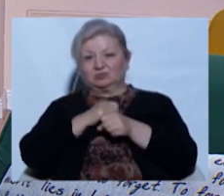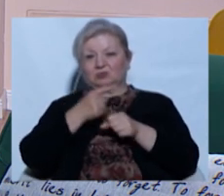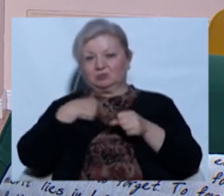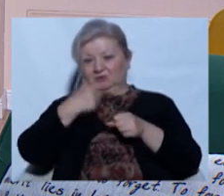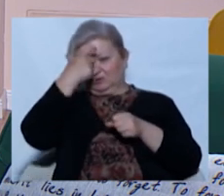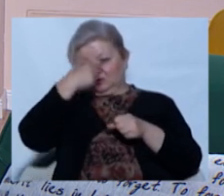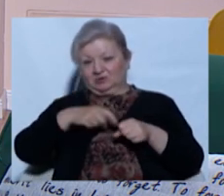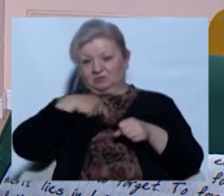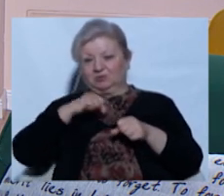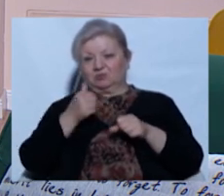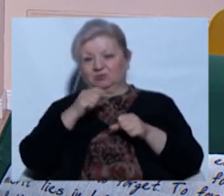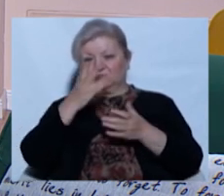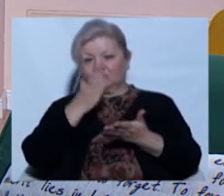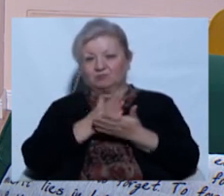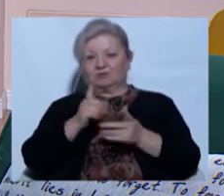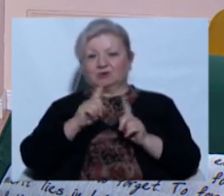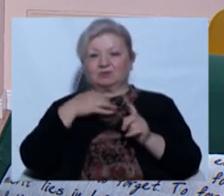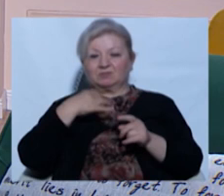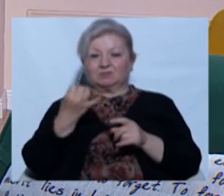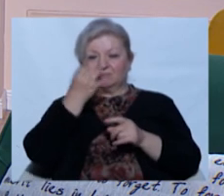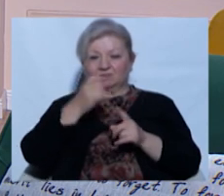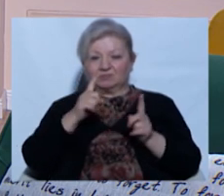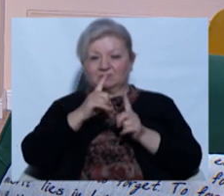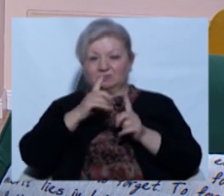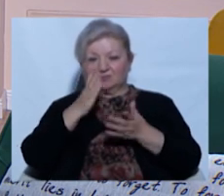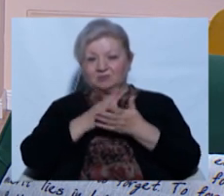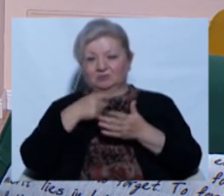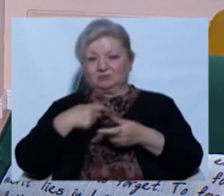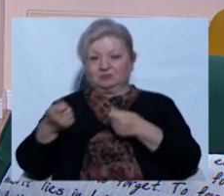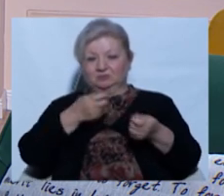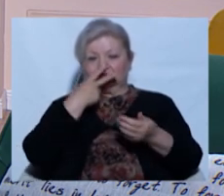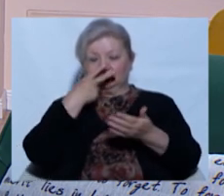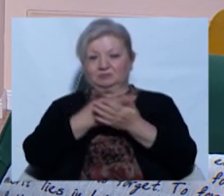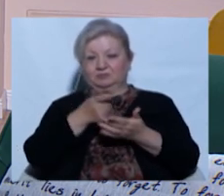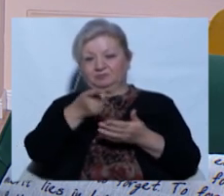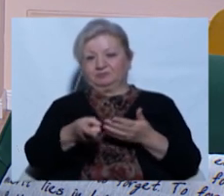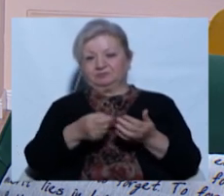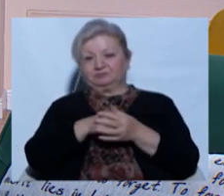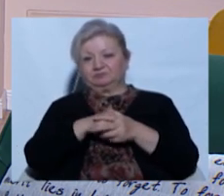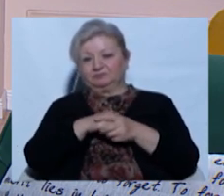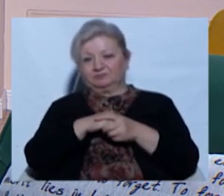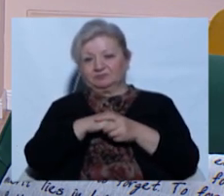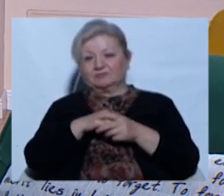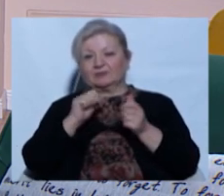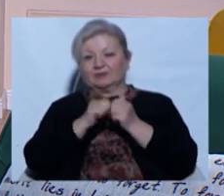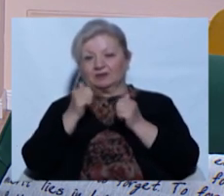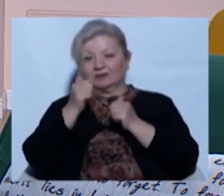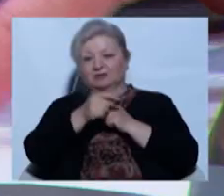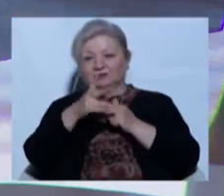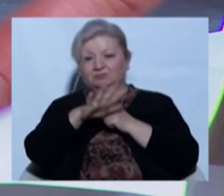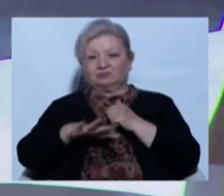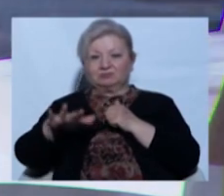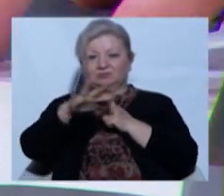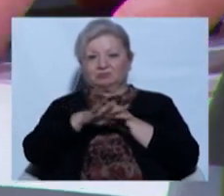გამომხატავს. ამიტომ ხო, აი აქ მოვიტანე რაღაცეები, მე ახლა გაჩვენებთ. პირველ რიგში ფონი